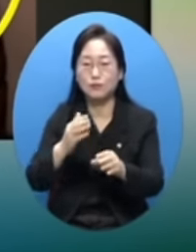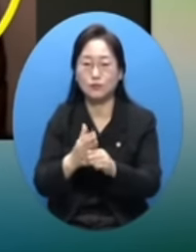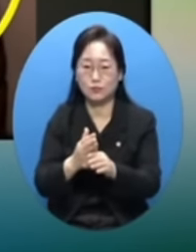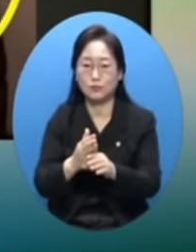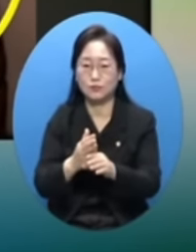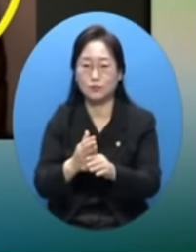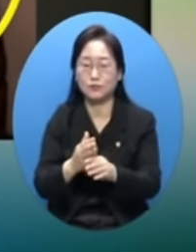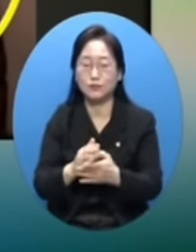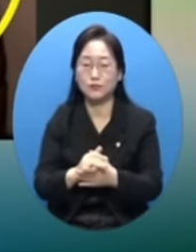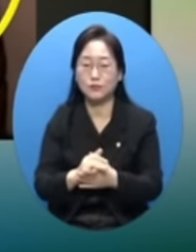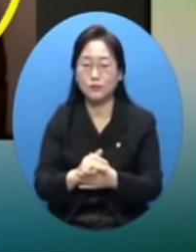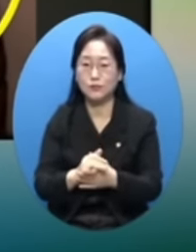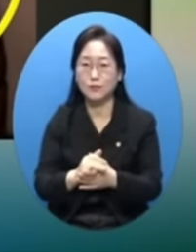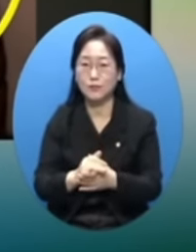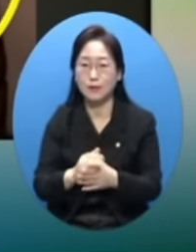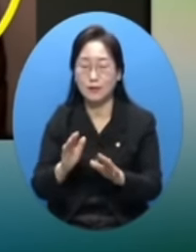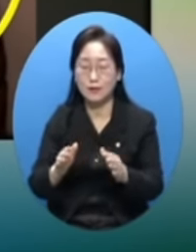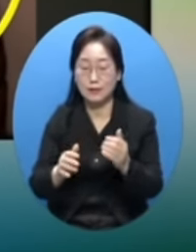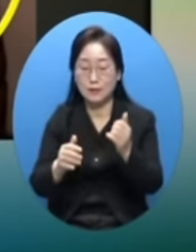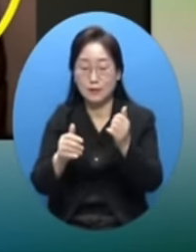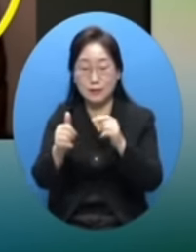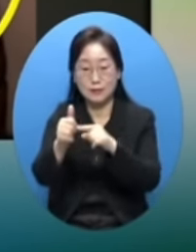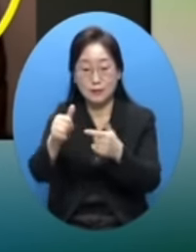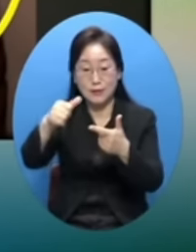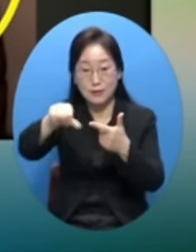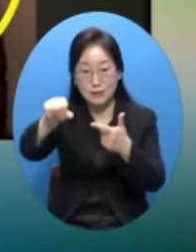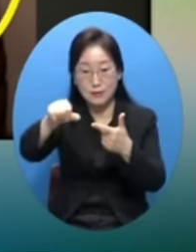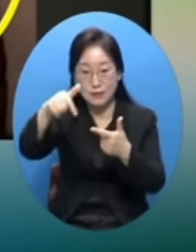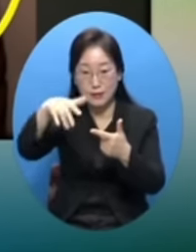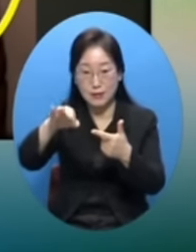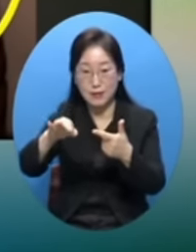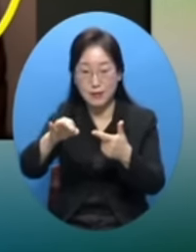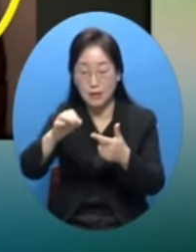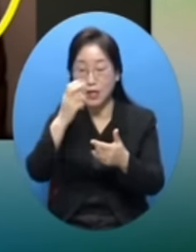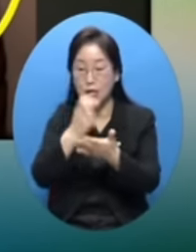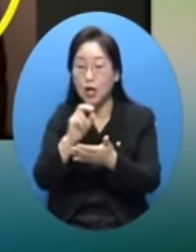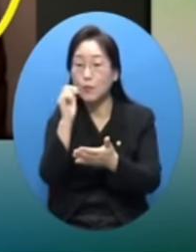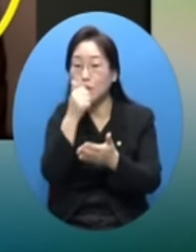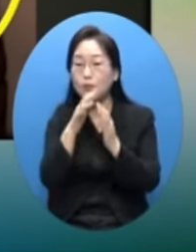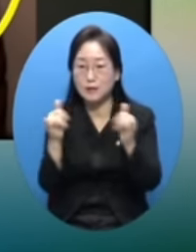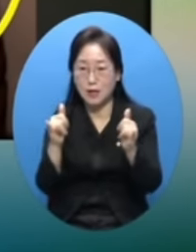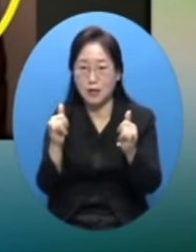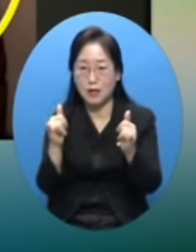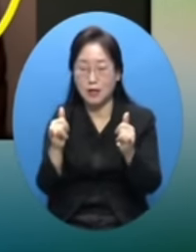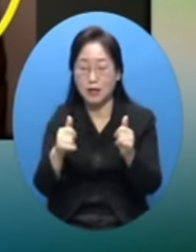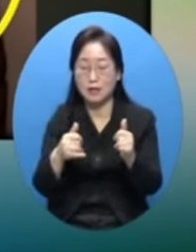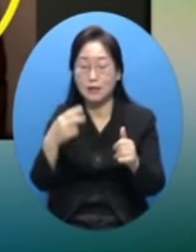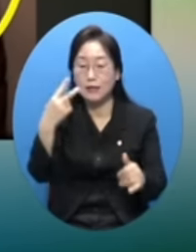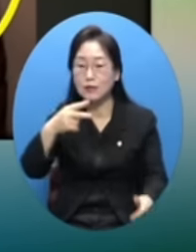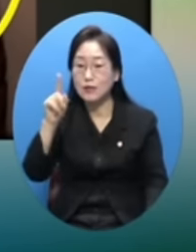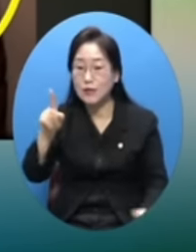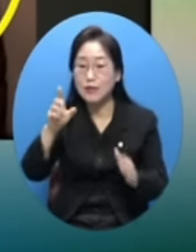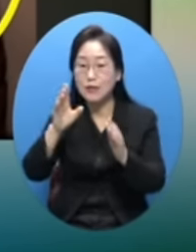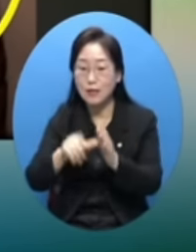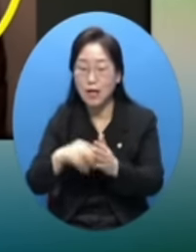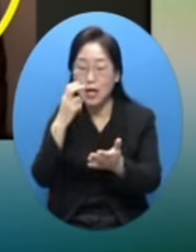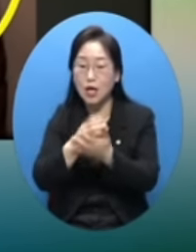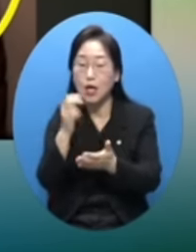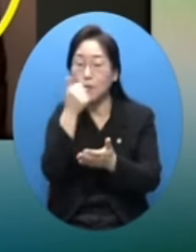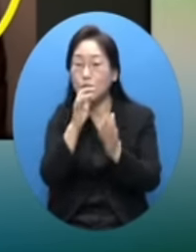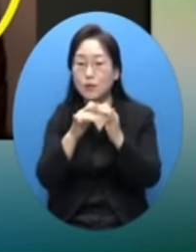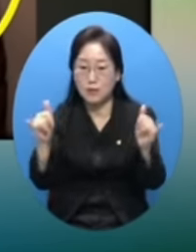하는데요이 크리스토퍼 강 변호사는 에드워드 캐디 상원 의원실에서 일하다가 2001년도 변호사로서